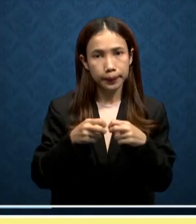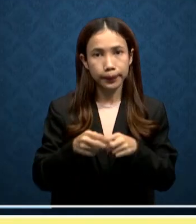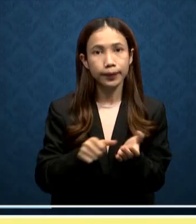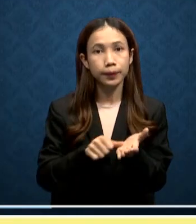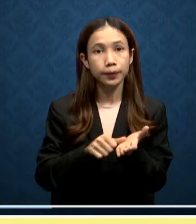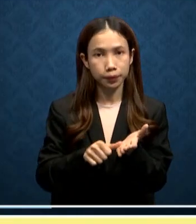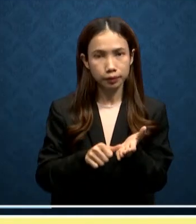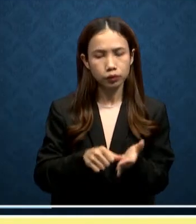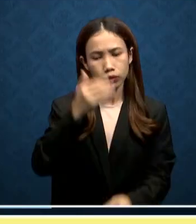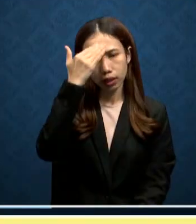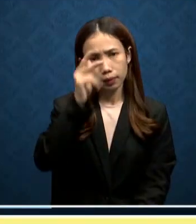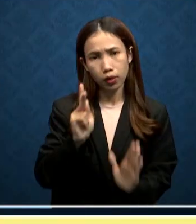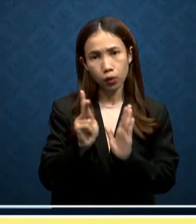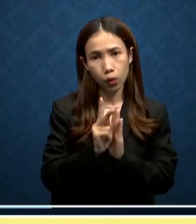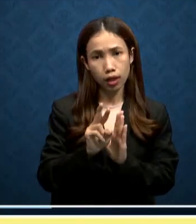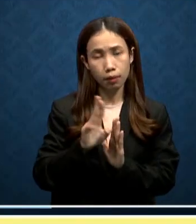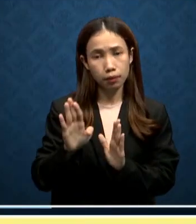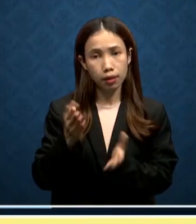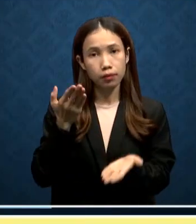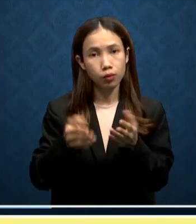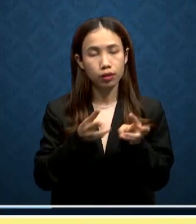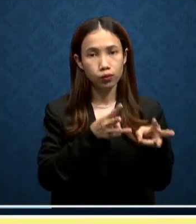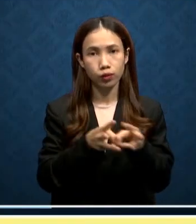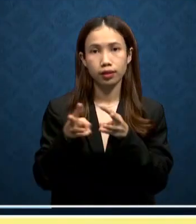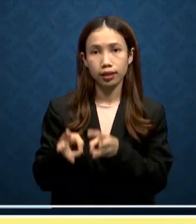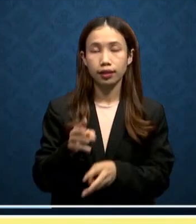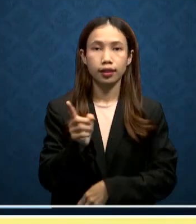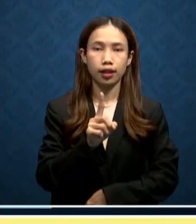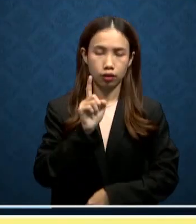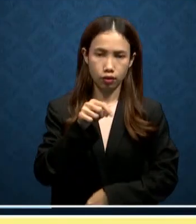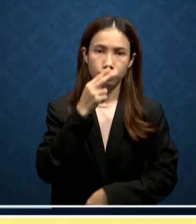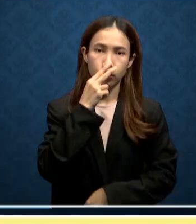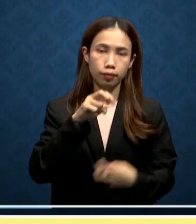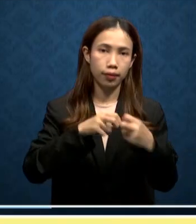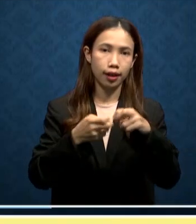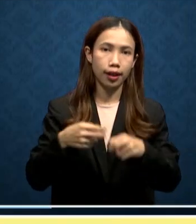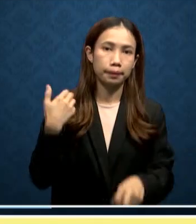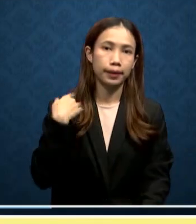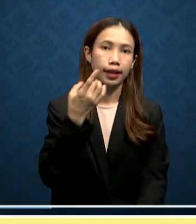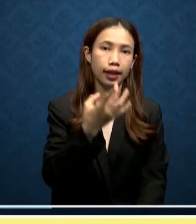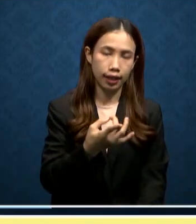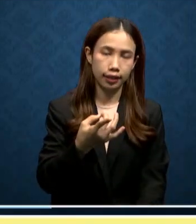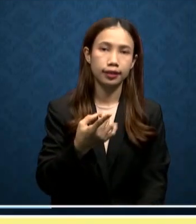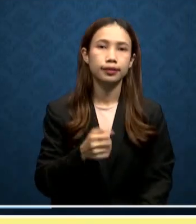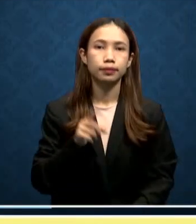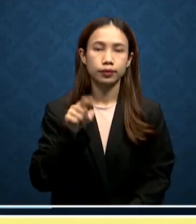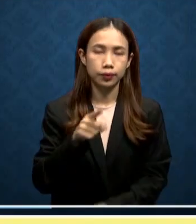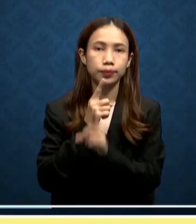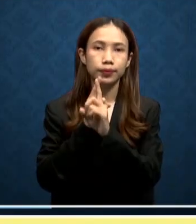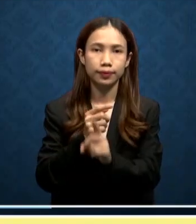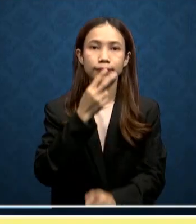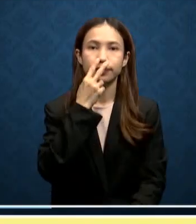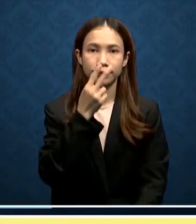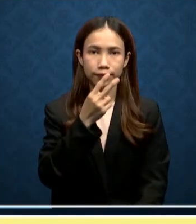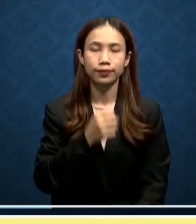ว่ามันอยู่ที่กฎระเบียบหรืออยู่ที่วิธีการหรือว่ามันมีเอ่อจุดประเด็นอะไรที่ท่านจะ